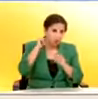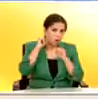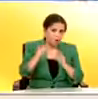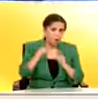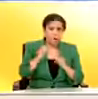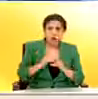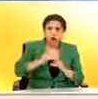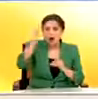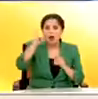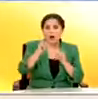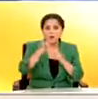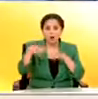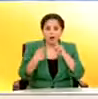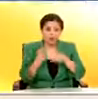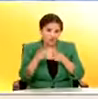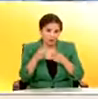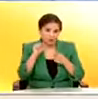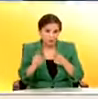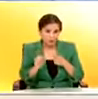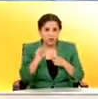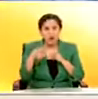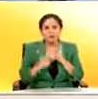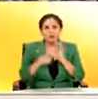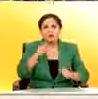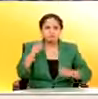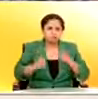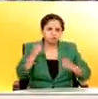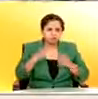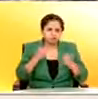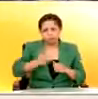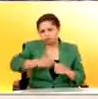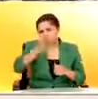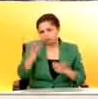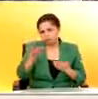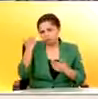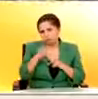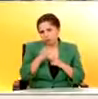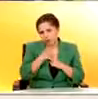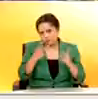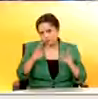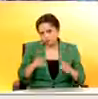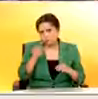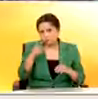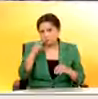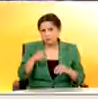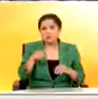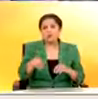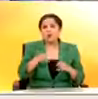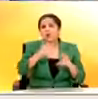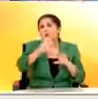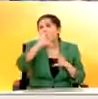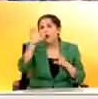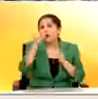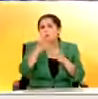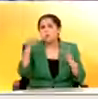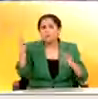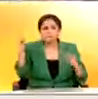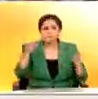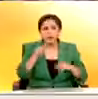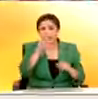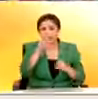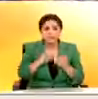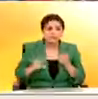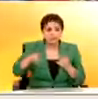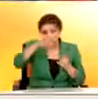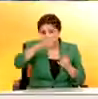हाई एल्टीट्यूड अल्ट्रा रन मैराथन का आयोजन किया गया था। इसमें देश भर के 18 राज्यों